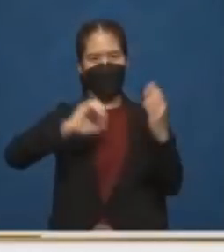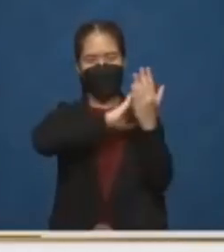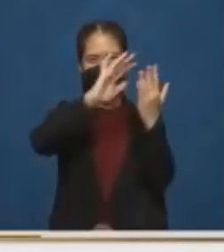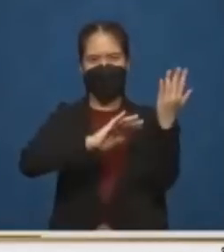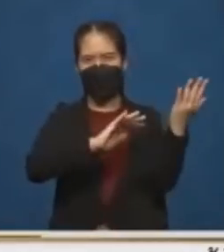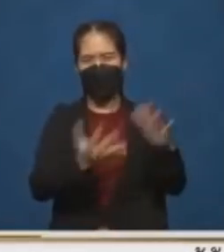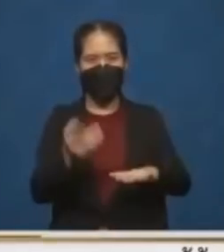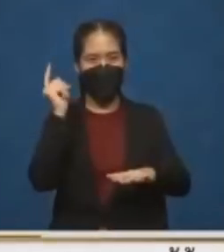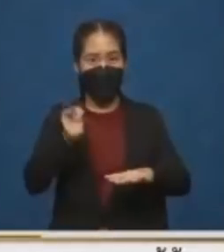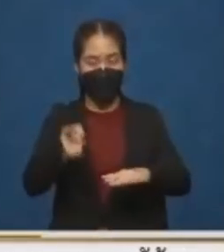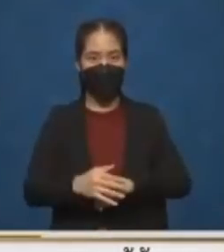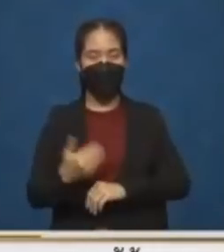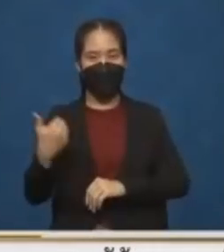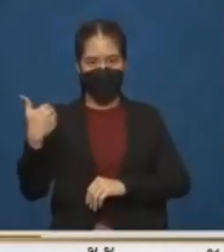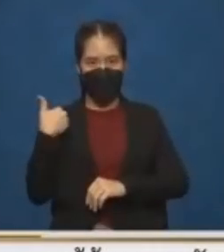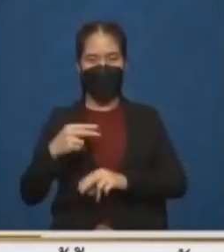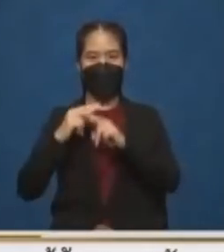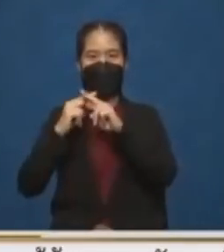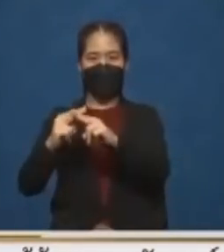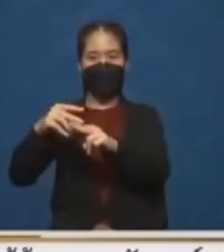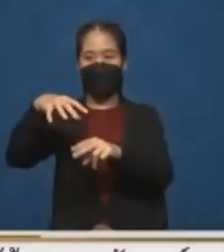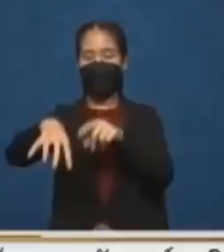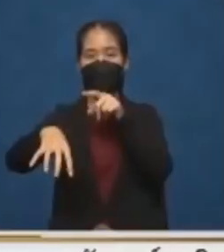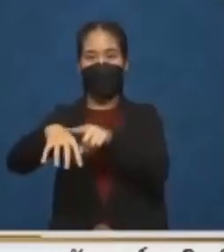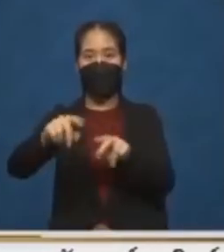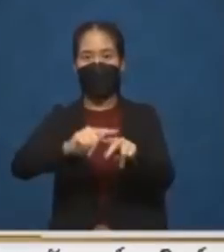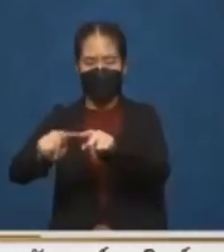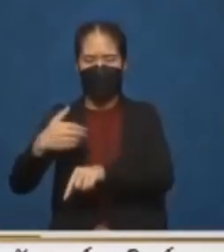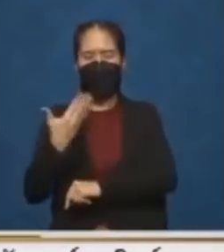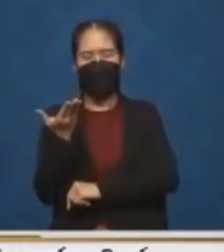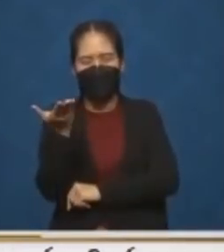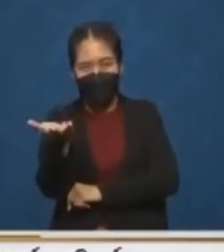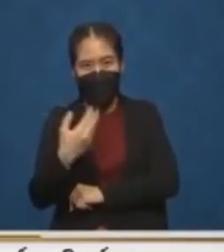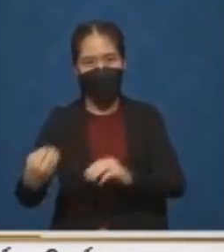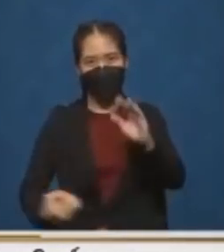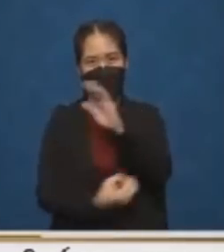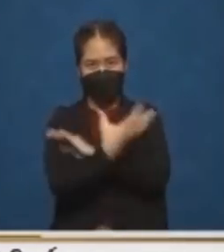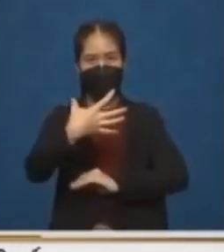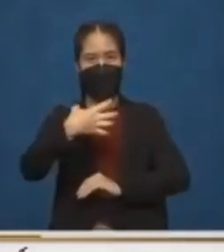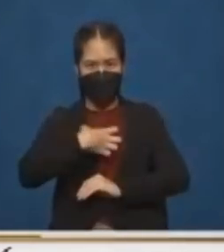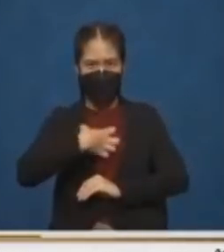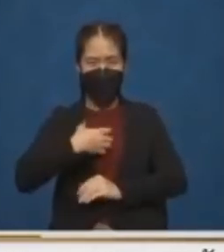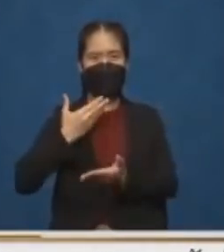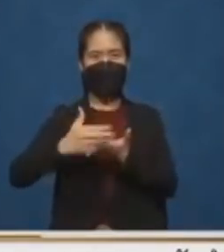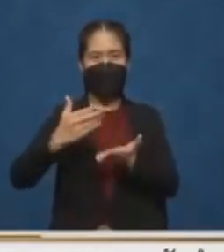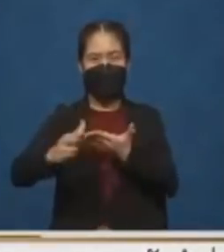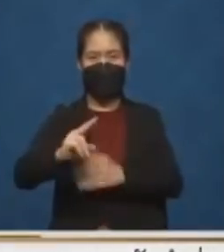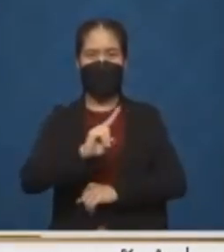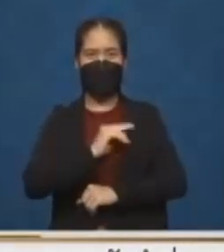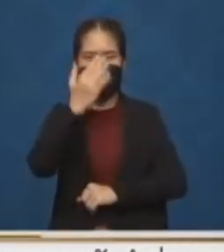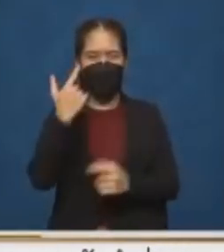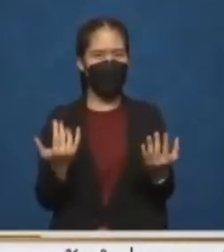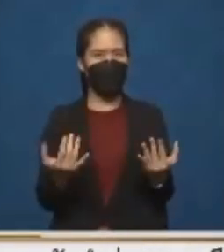เอกชนที่ไม่ทนขอให้รฐบาลเปิดโอกาสให้รบไดจัดซื้อวักซินโดยตรงเพรไม่สามารถคอยคามหงจากรัฐบ